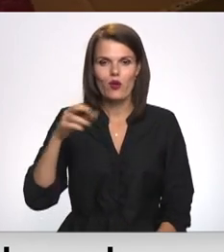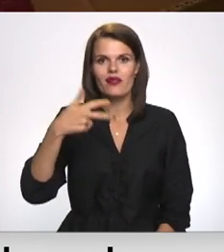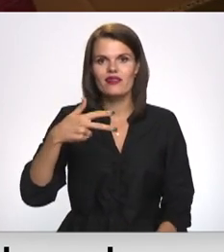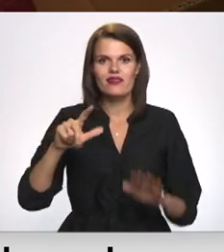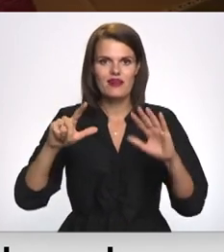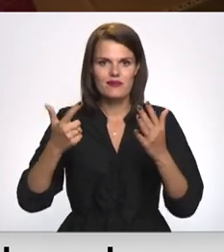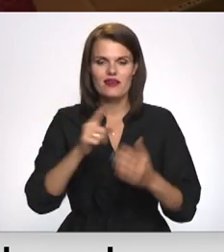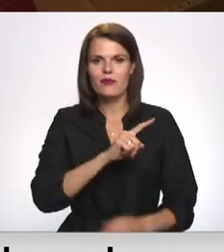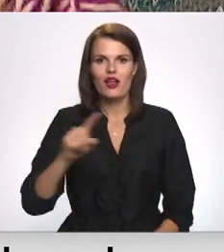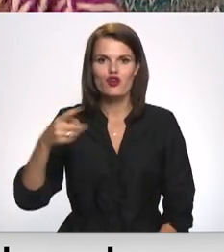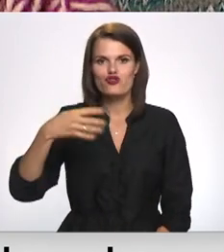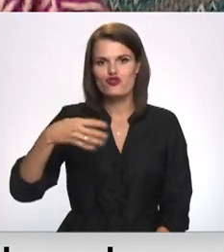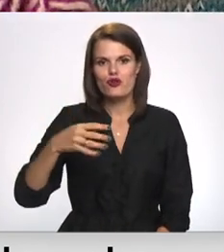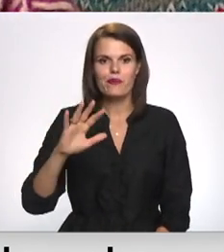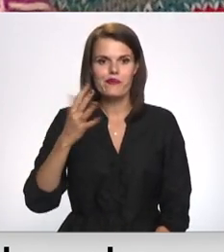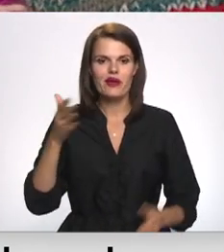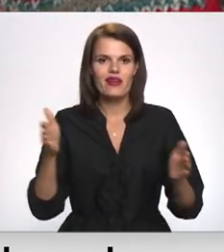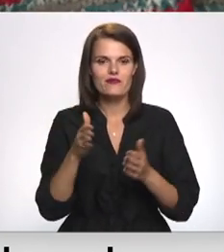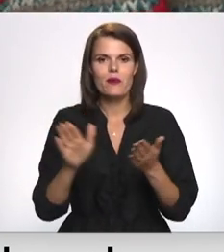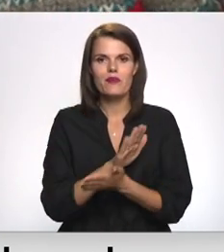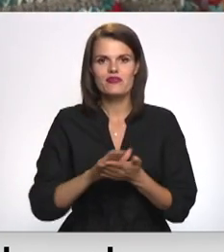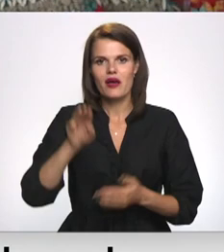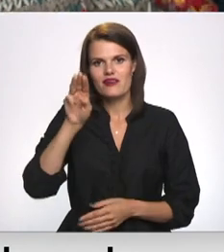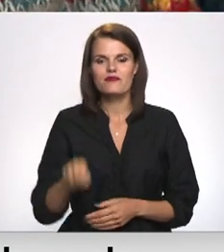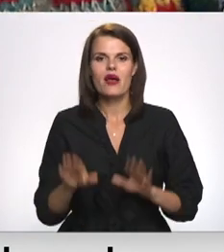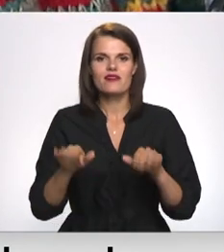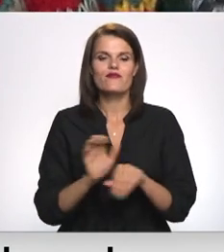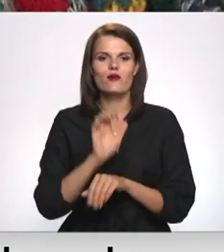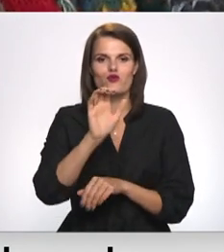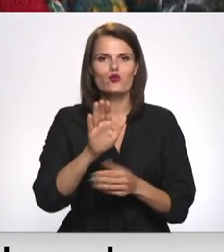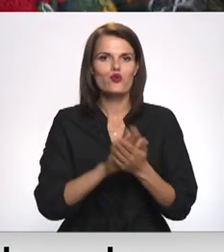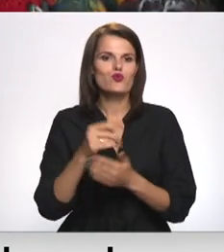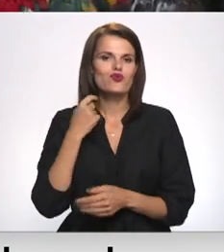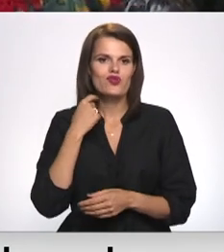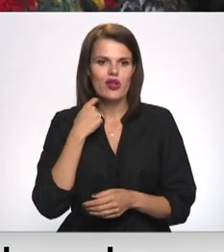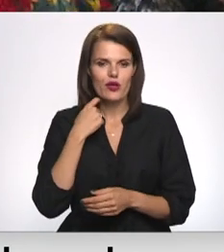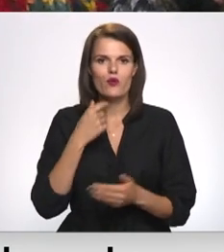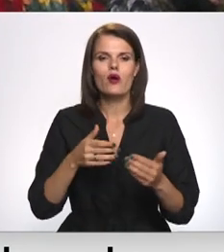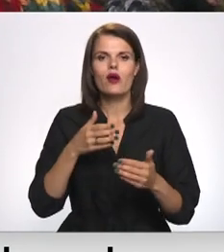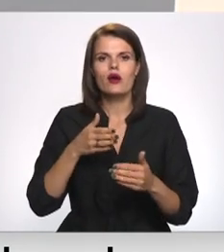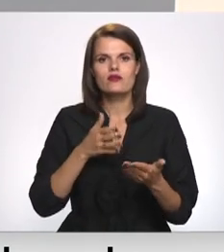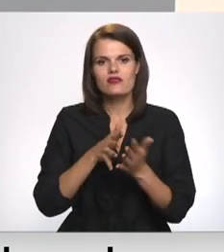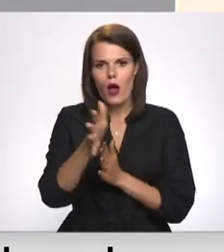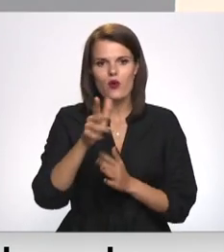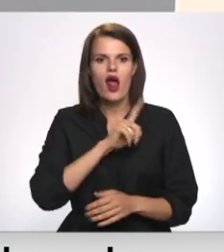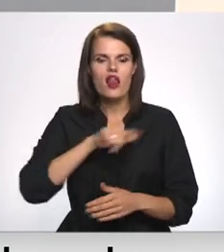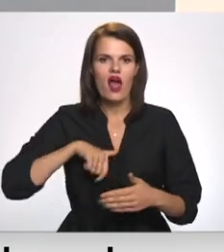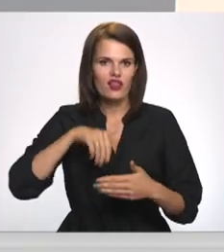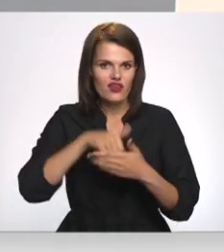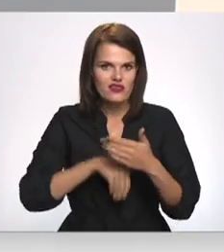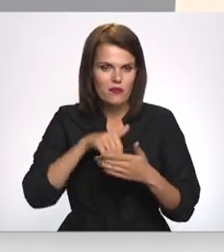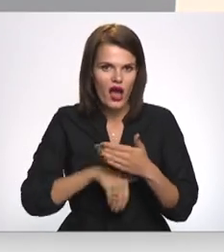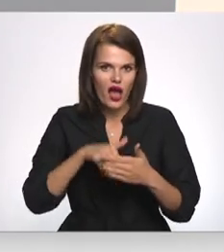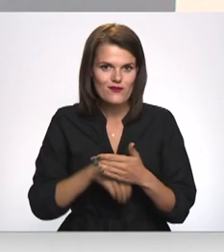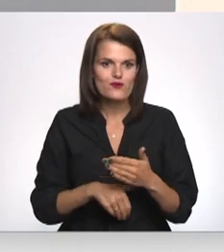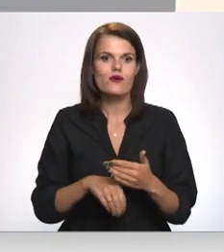37. Līdz 45. Bez maksas mēnesi var sūtīt uz Rīgu ar Latvijas pasta starpniecību. Ķeramies klāt